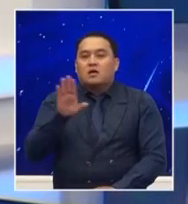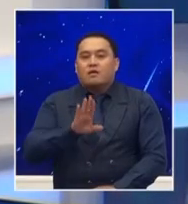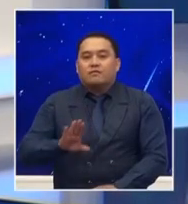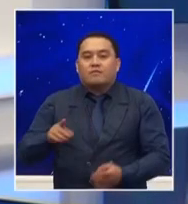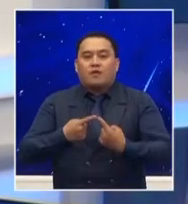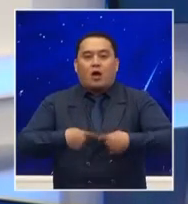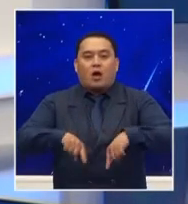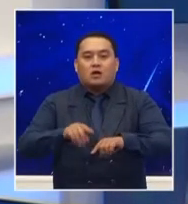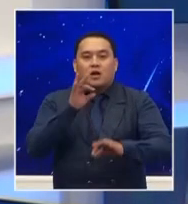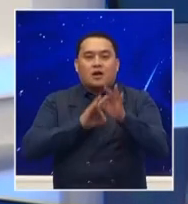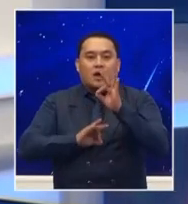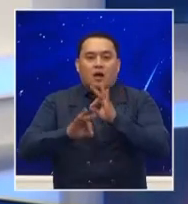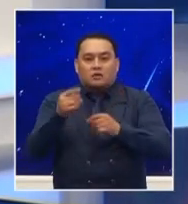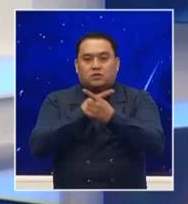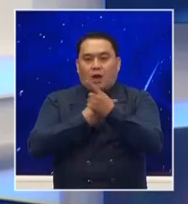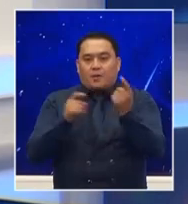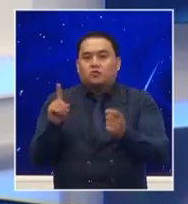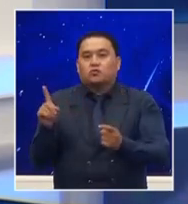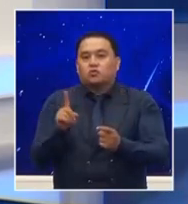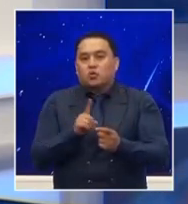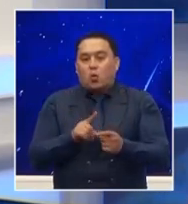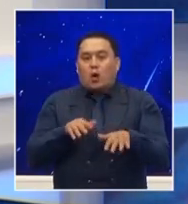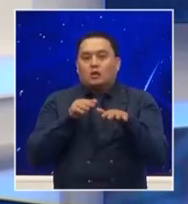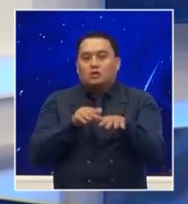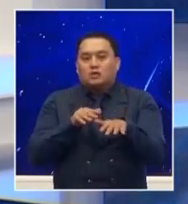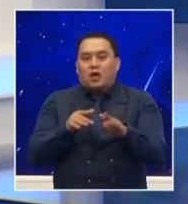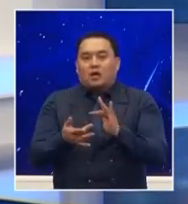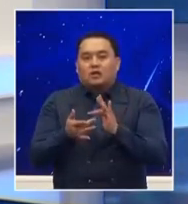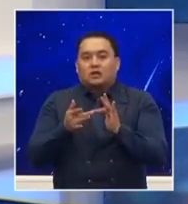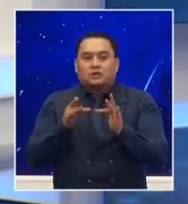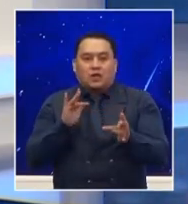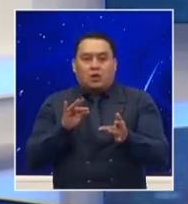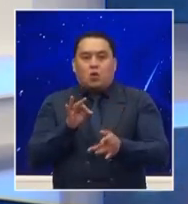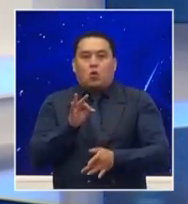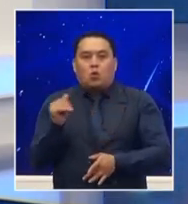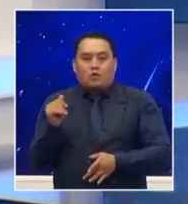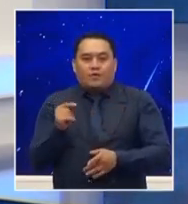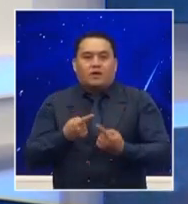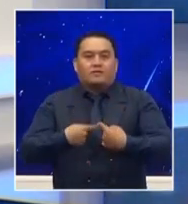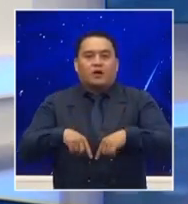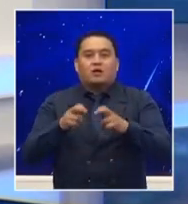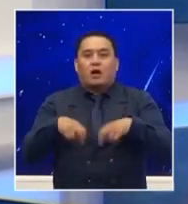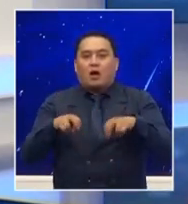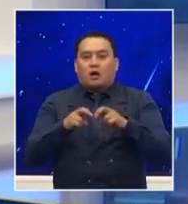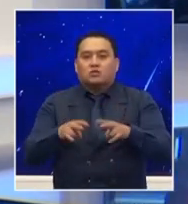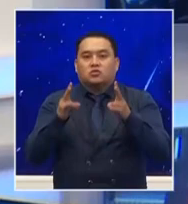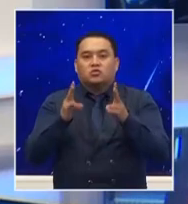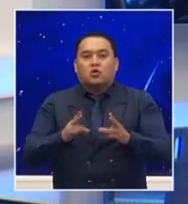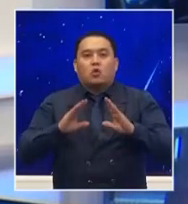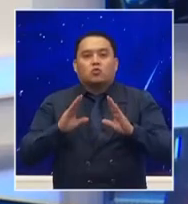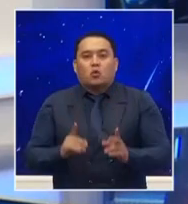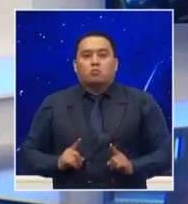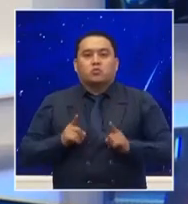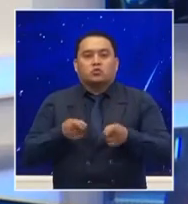Европейское агентство лекарственных средств заявило о том, что подверглось кибератаке. Как говорится в официальном релизе, к расследованию инцидента